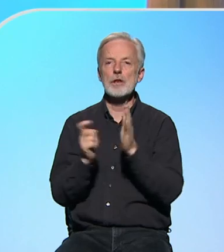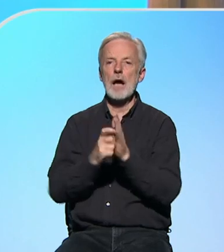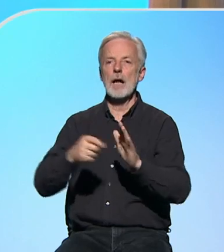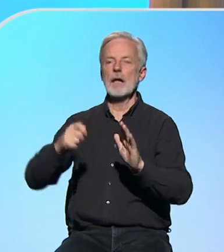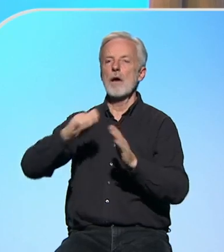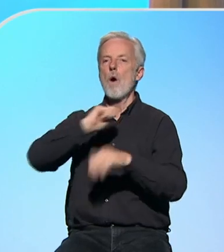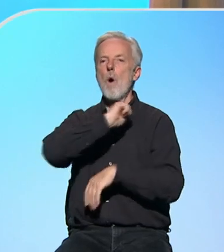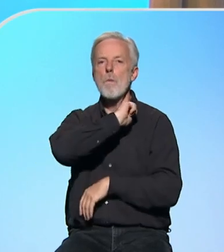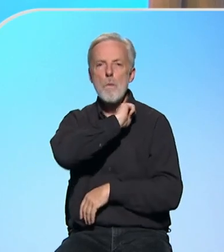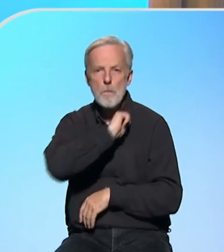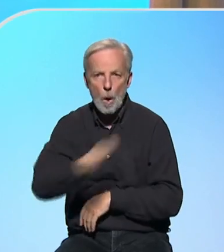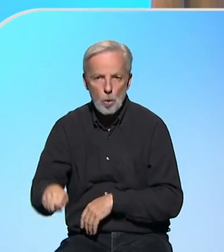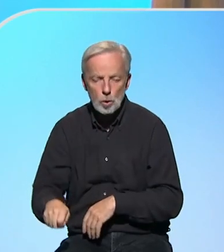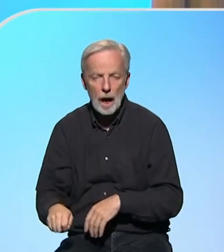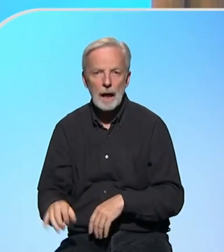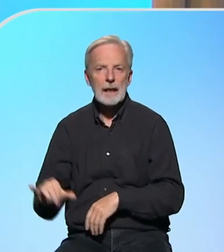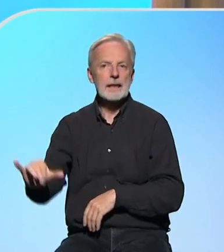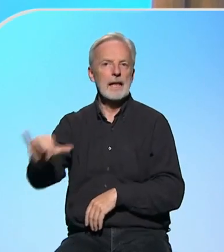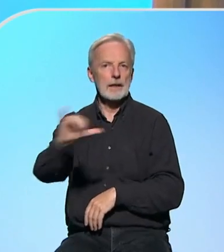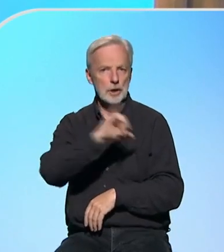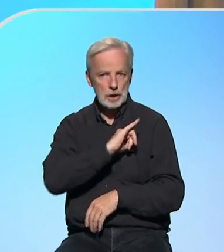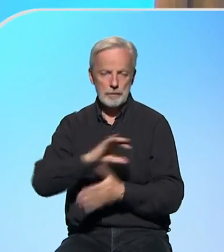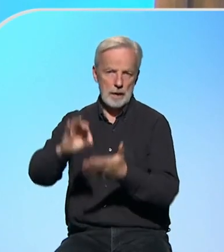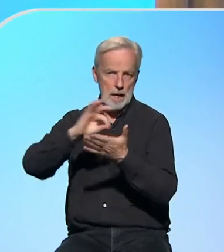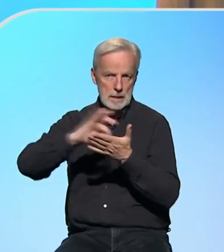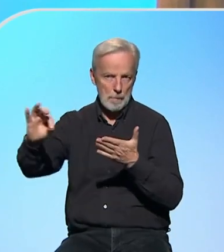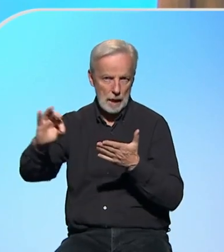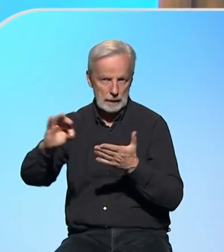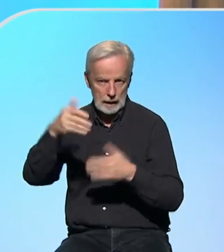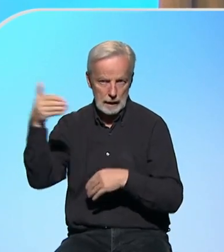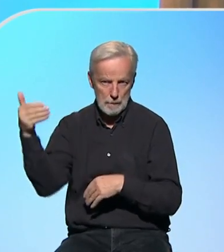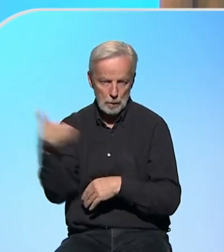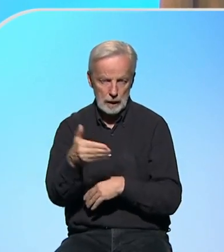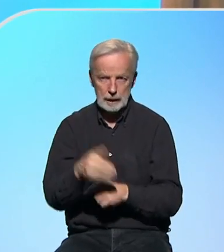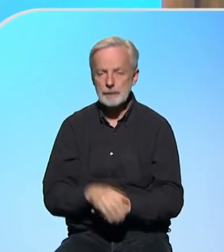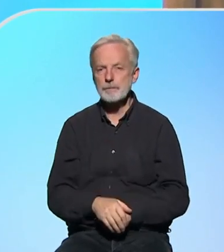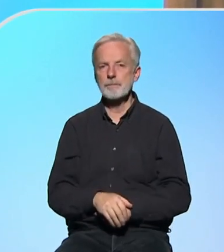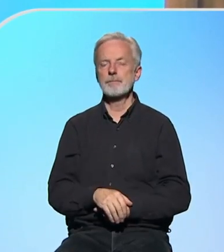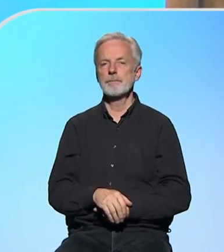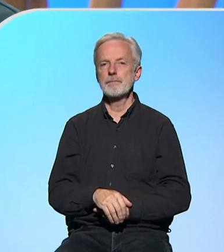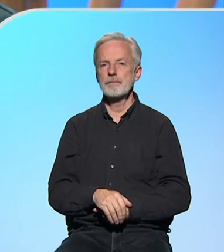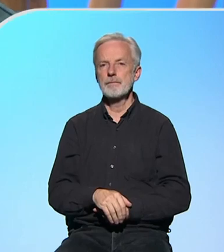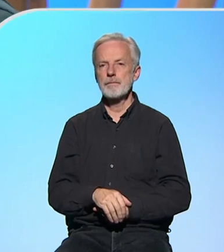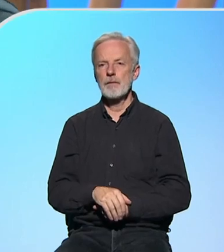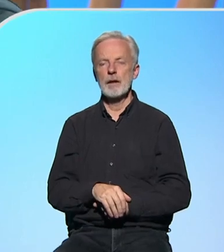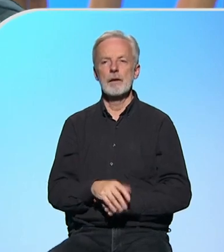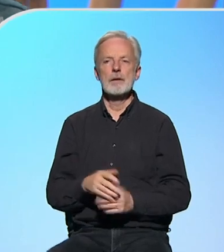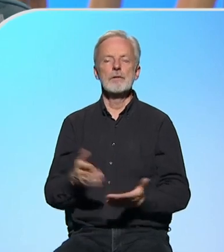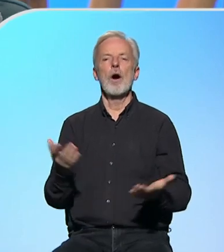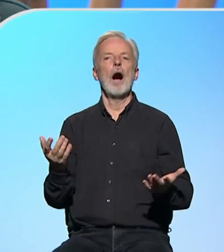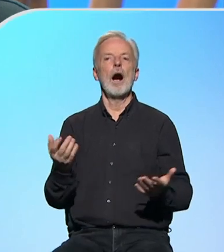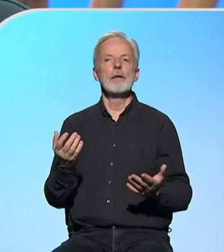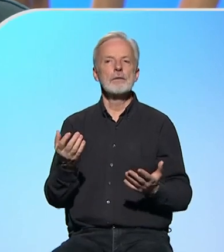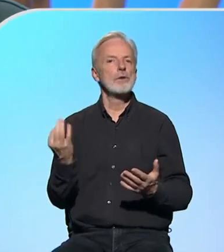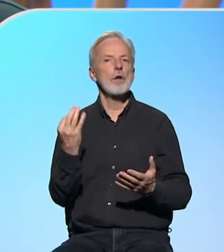jako nepouští tak strašně lacino a hlavně, aby klienti nepřeskakovali měsíc co měsíc, když budou postupně klesat sazby. Mm-hmm. No a co teda protlačili? Říkáte,